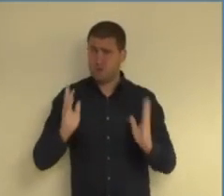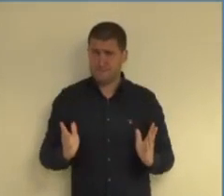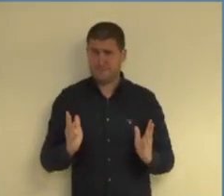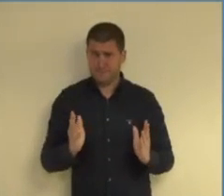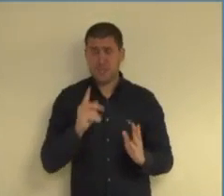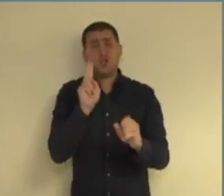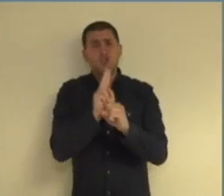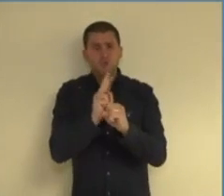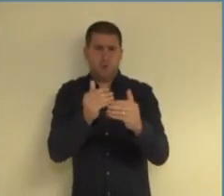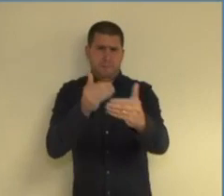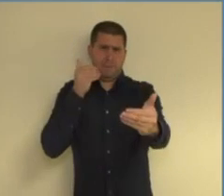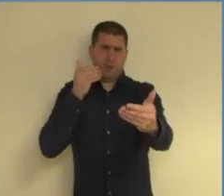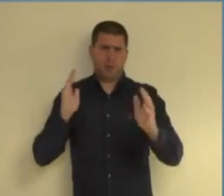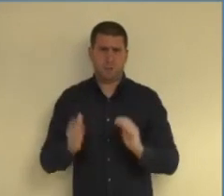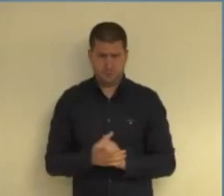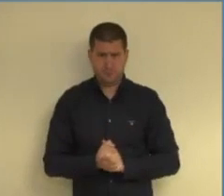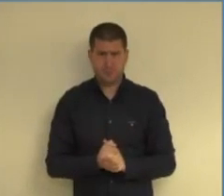שימרו על מחק.